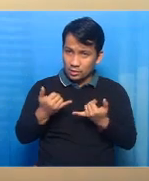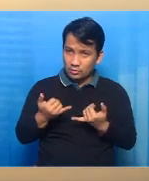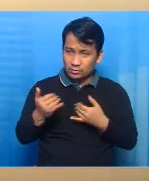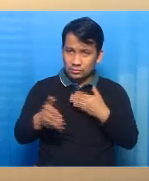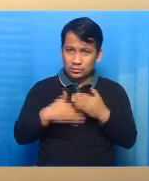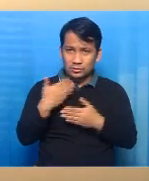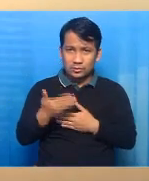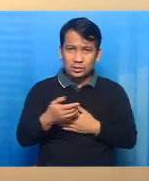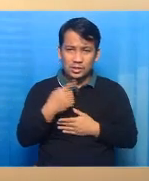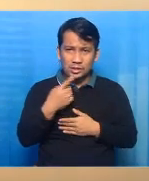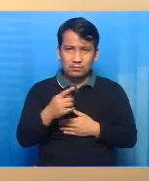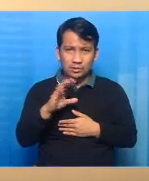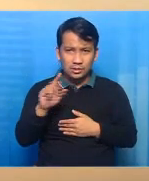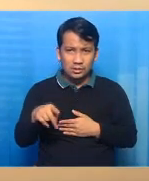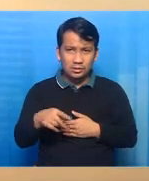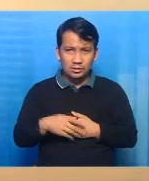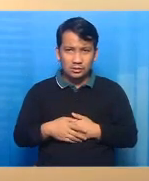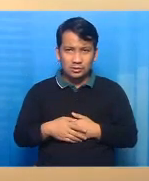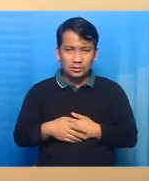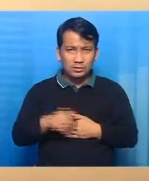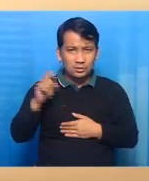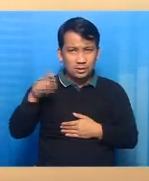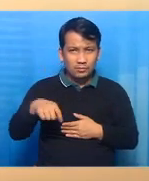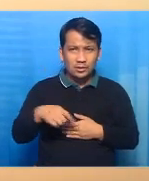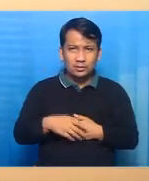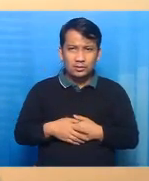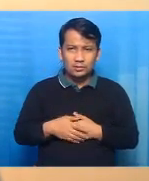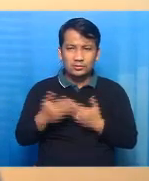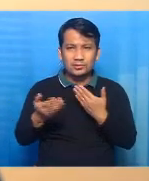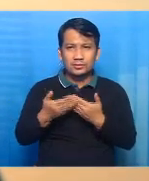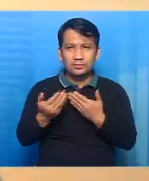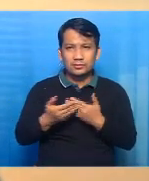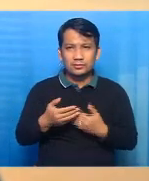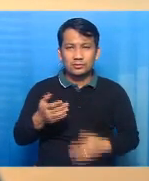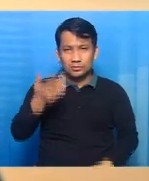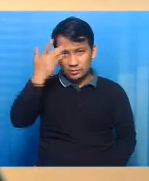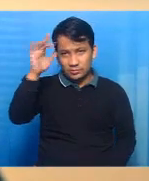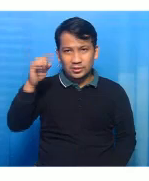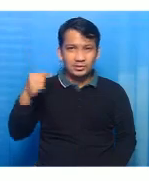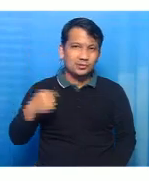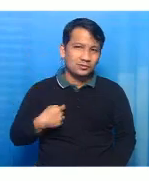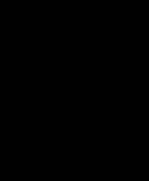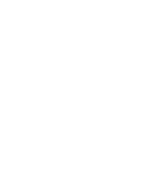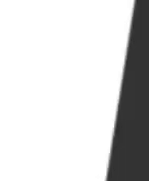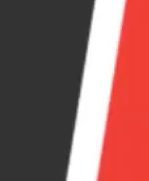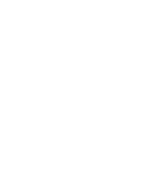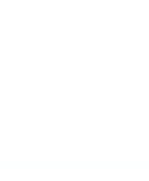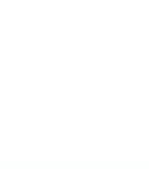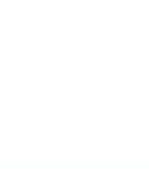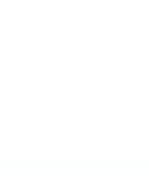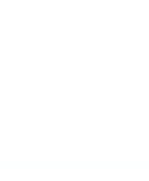them, sabi rin ni Captain America, dapat simple, smart ako.